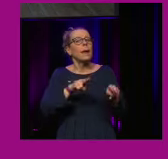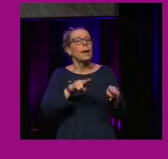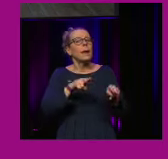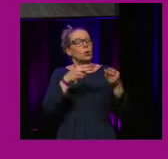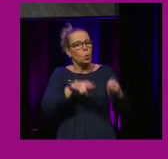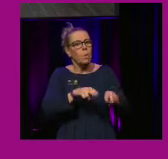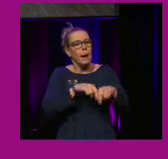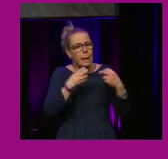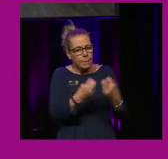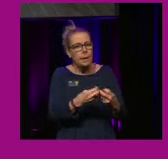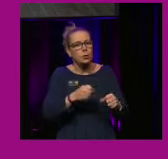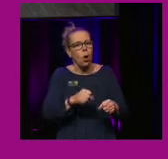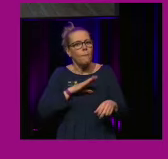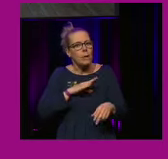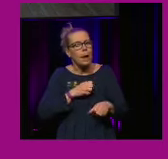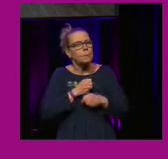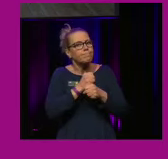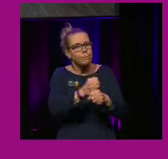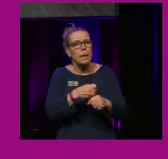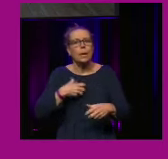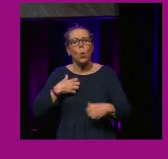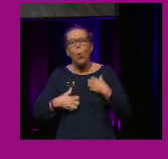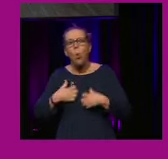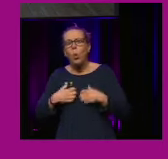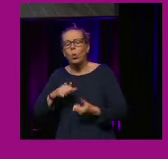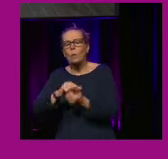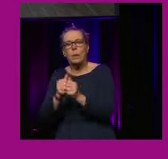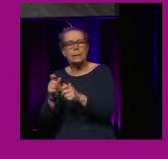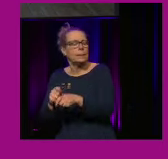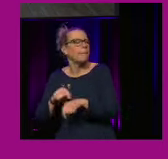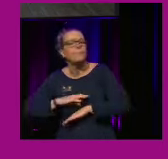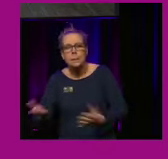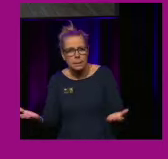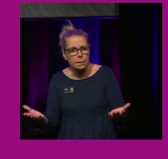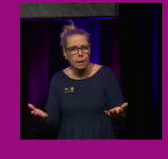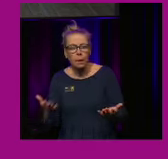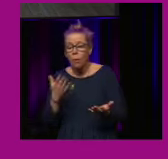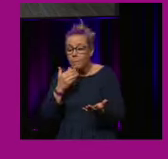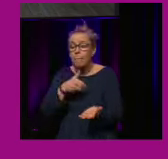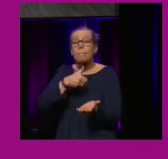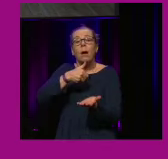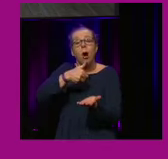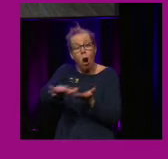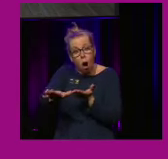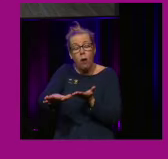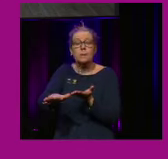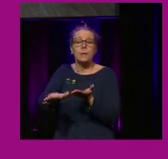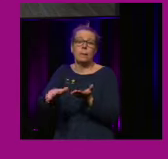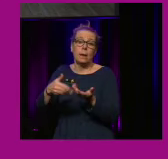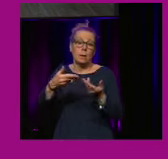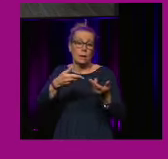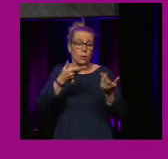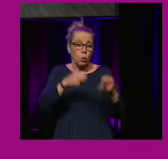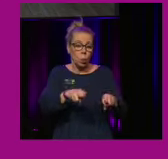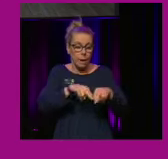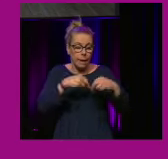där. Och vem tillsätter och avsätter ledamöter i domarnämnden? Man tycker att om domarnämnden ska